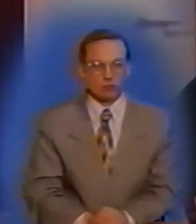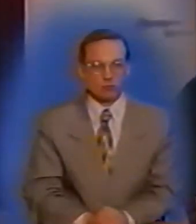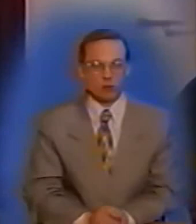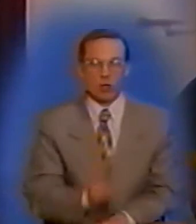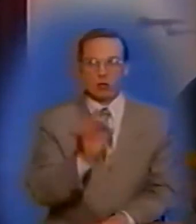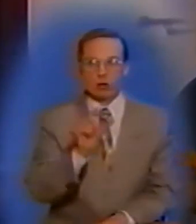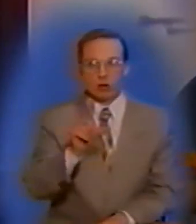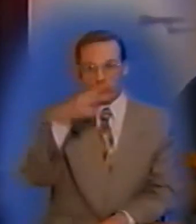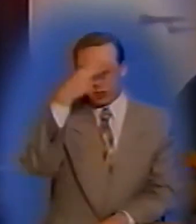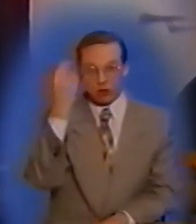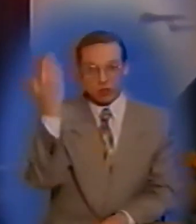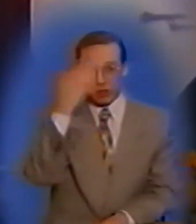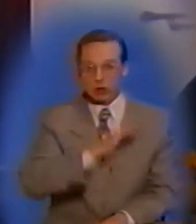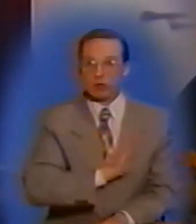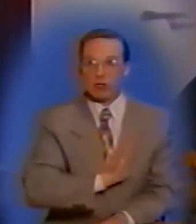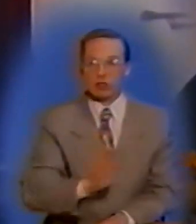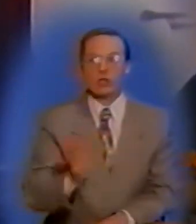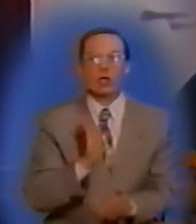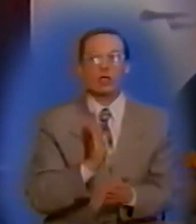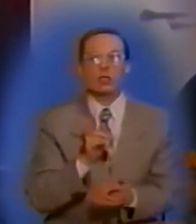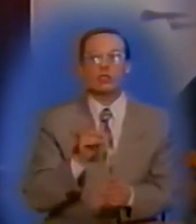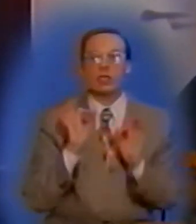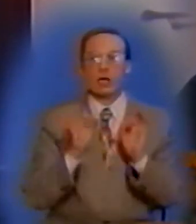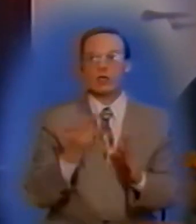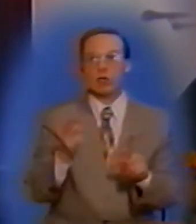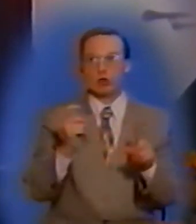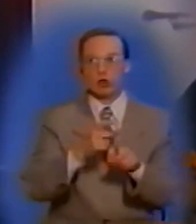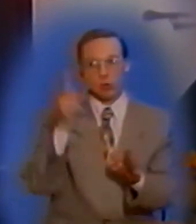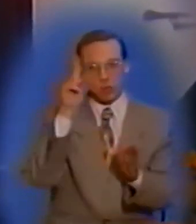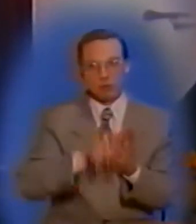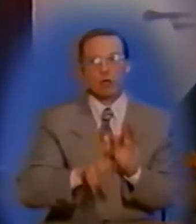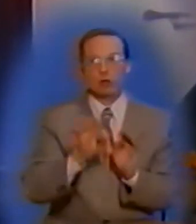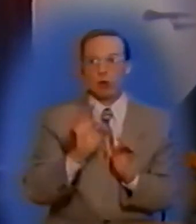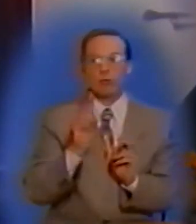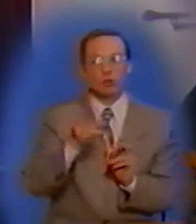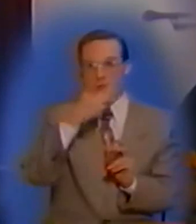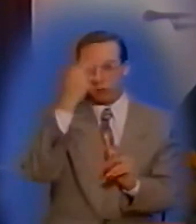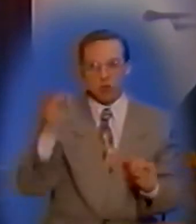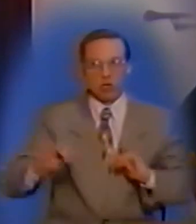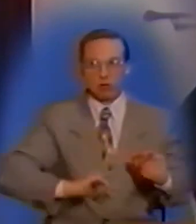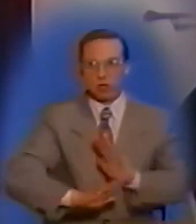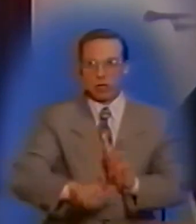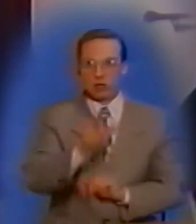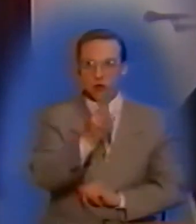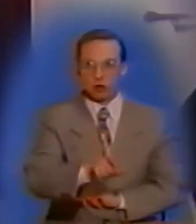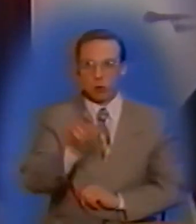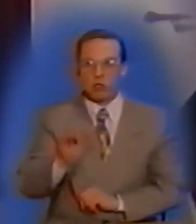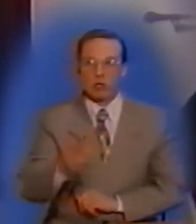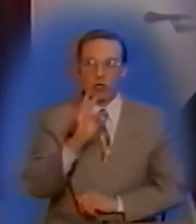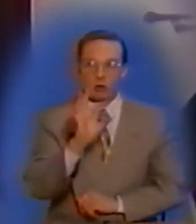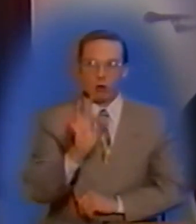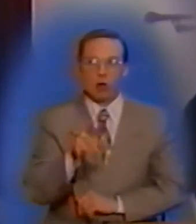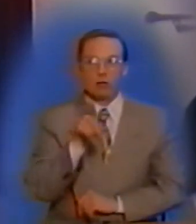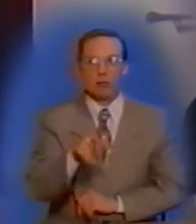Kol Lietuva nesuvakarietiškės, gerai, šiuo žodžiu prasme, tol Lietuvoje bus labai netolerantiški žmonės ir tol mes